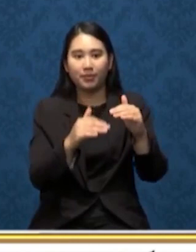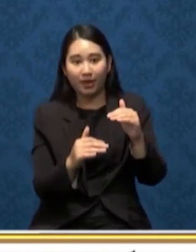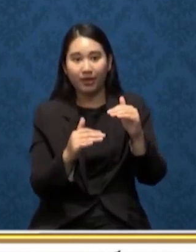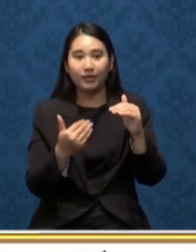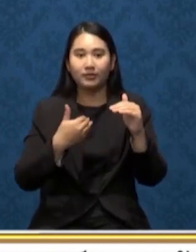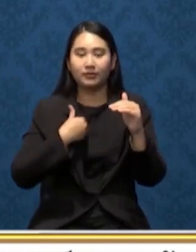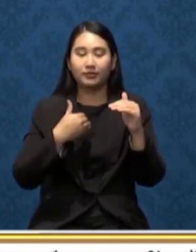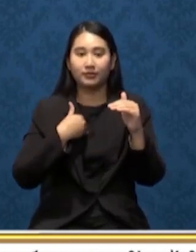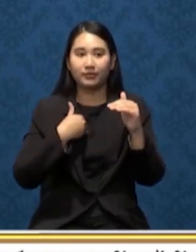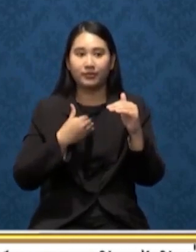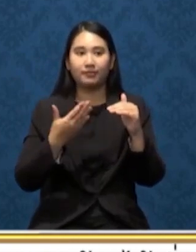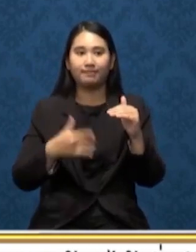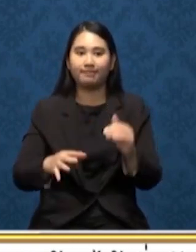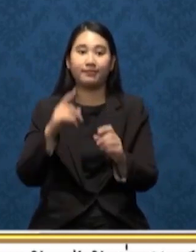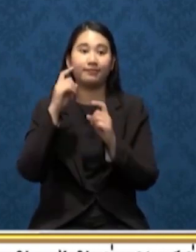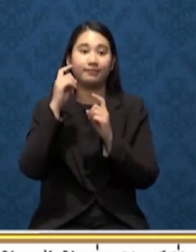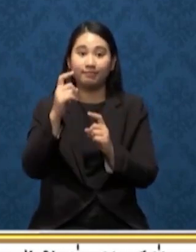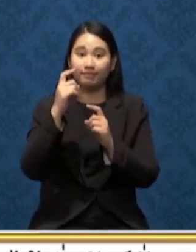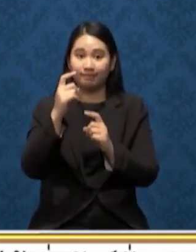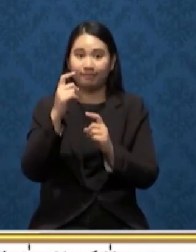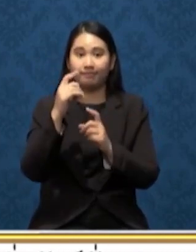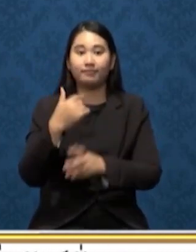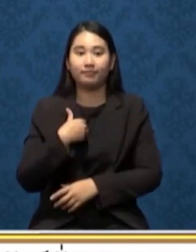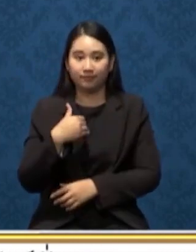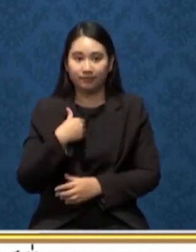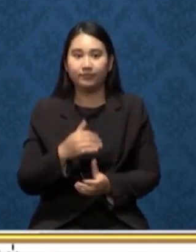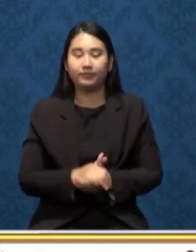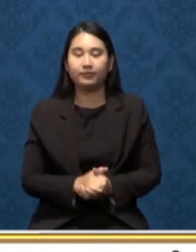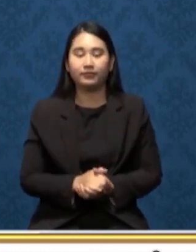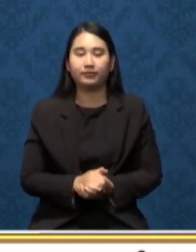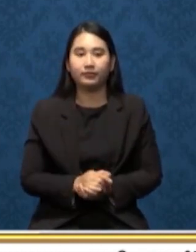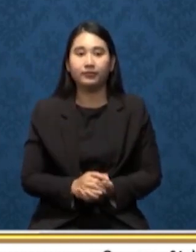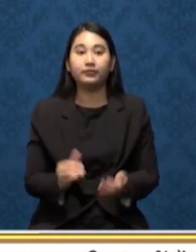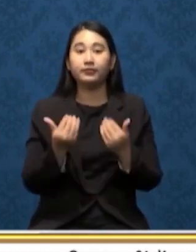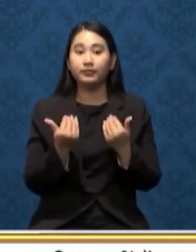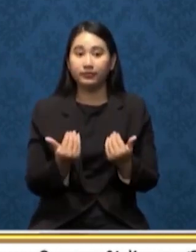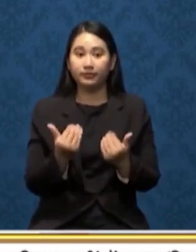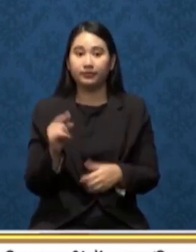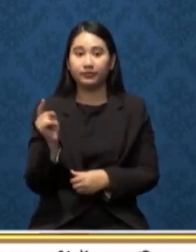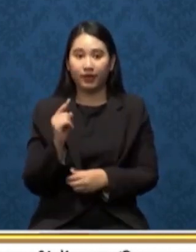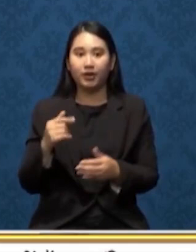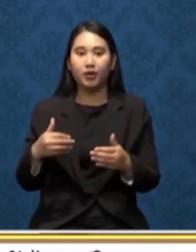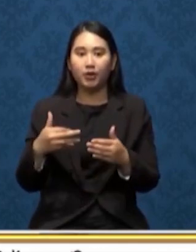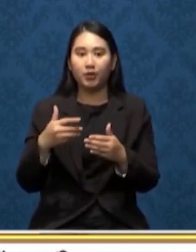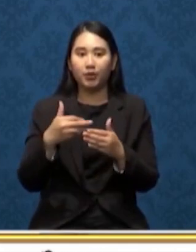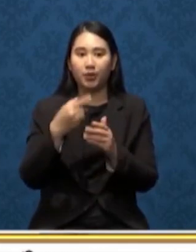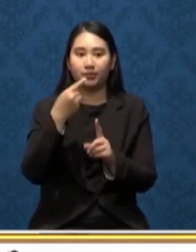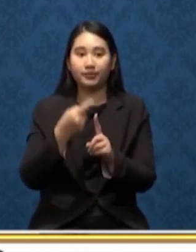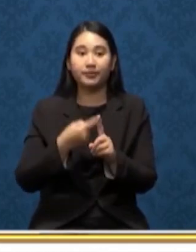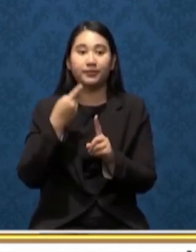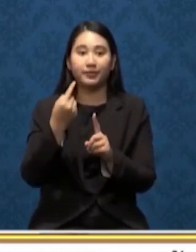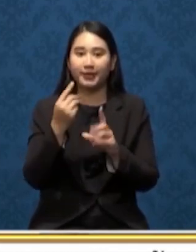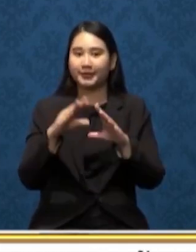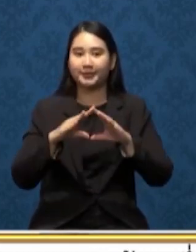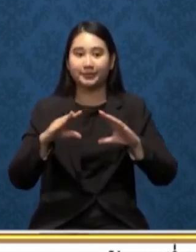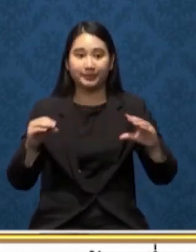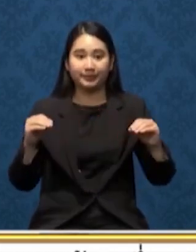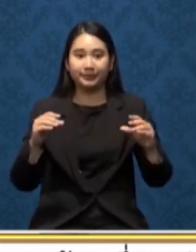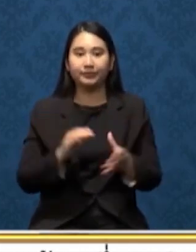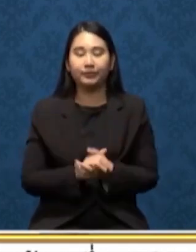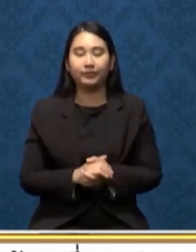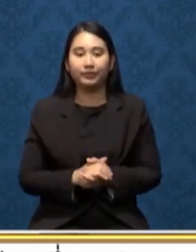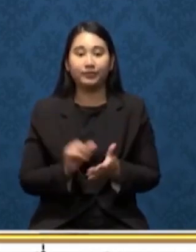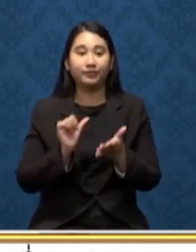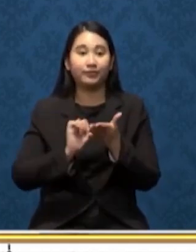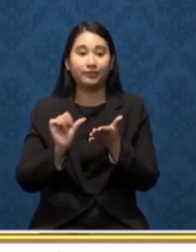เ่าเสี่ยงต่อการเกิดอุบัติเหตุนะครับแล้วก็ตอนนี้ก็ผ่านไปเดือนกว่าแล้วก็ยังไม่ได้รับการแก้ไขนะครับรูปต่อไป